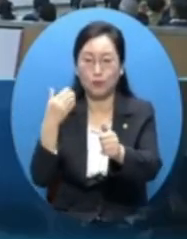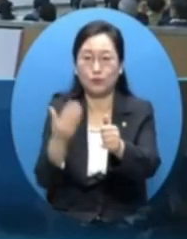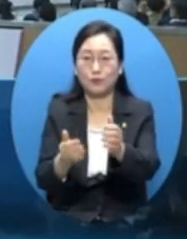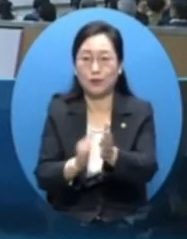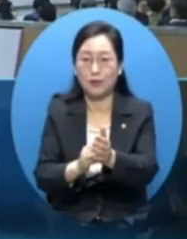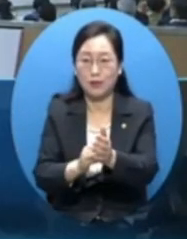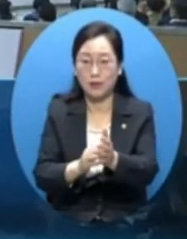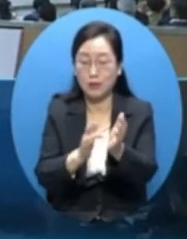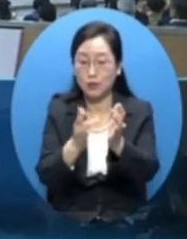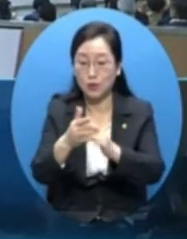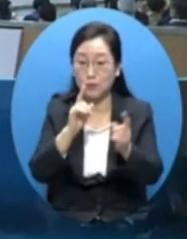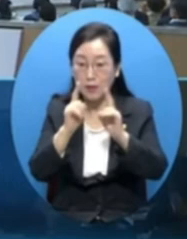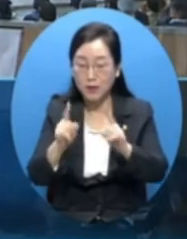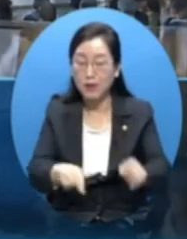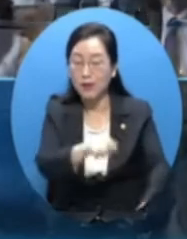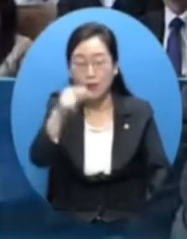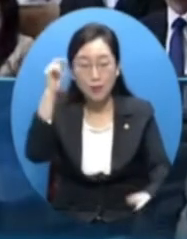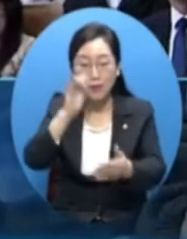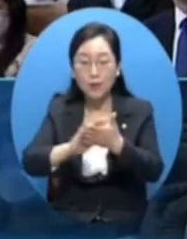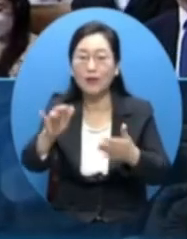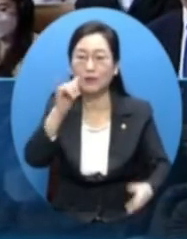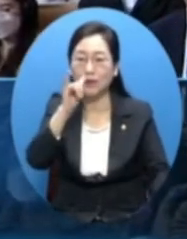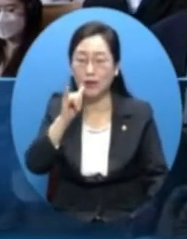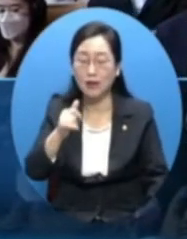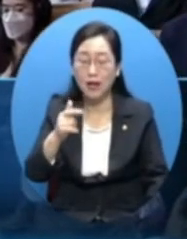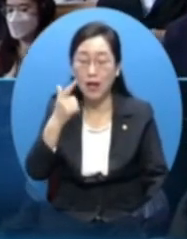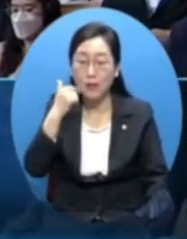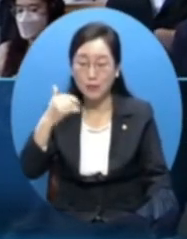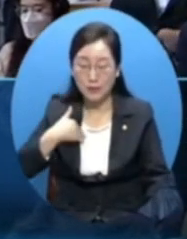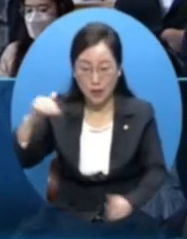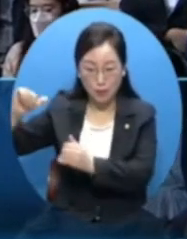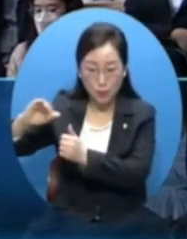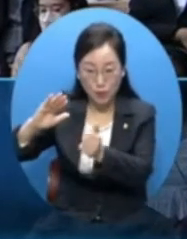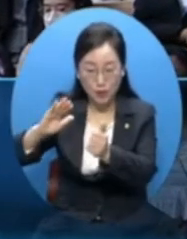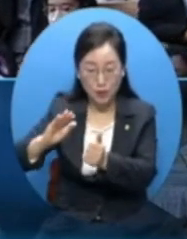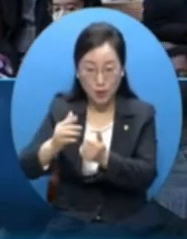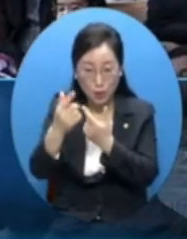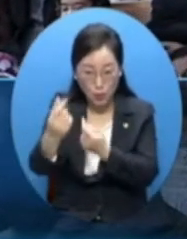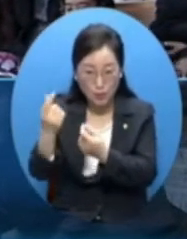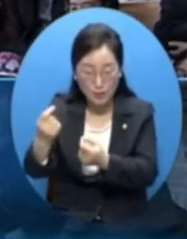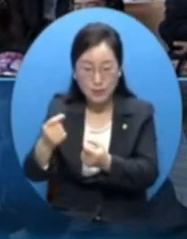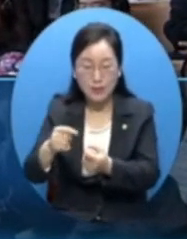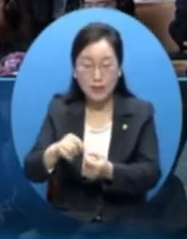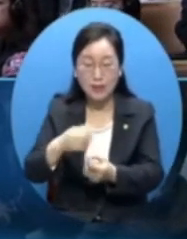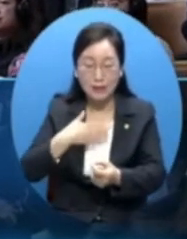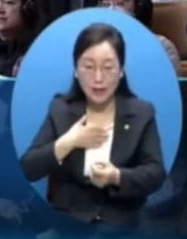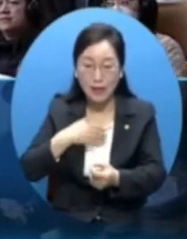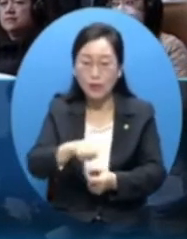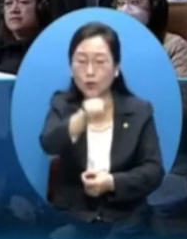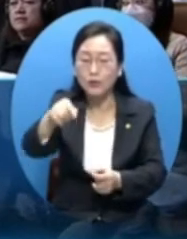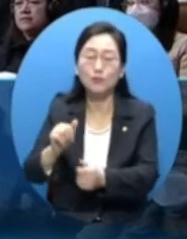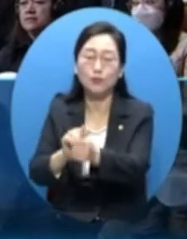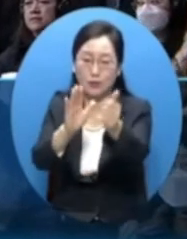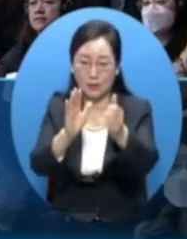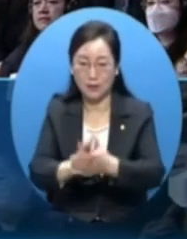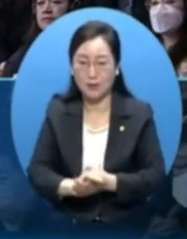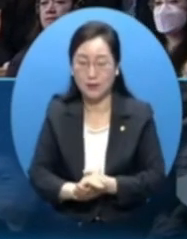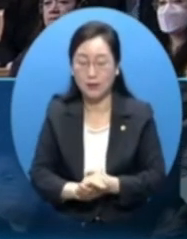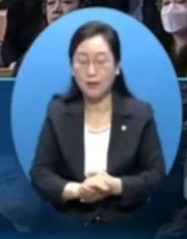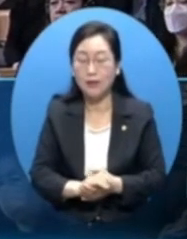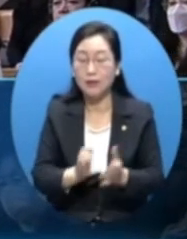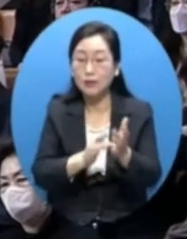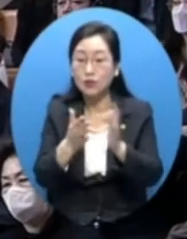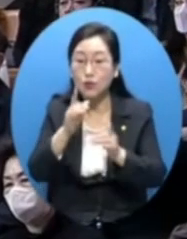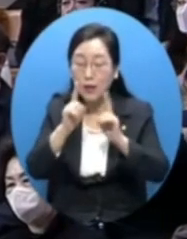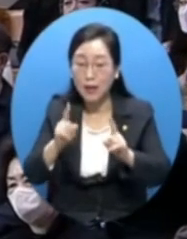또 이르시되 너에게 평강이 있을지어다 아버지께서 나를 보내신 것 같이 나도 너희를 보내노라. 주님 말씀하십니다.